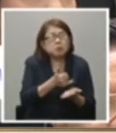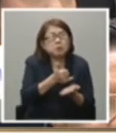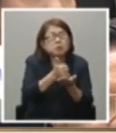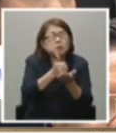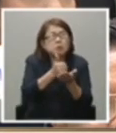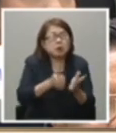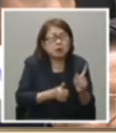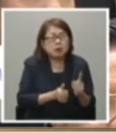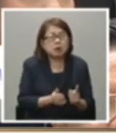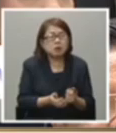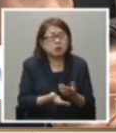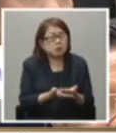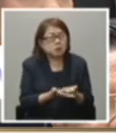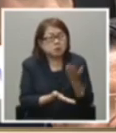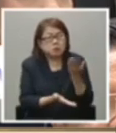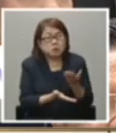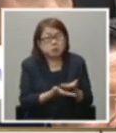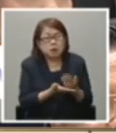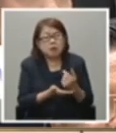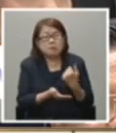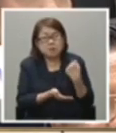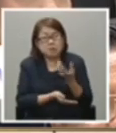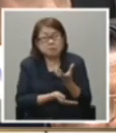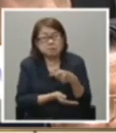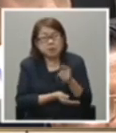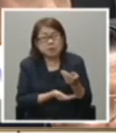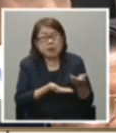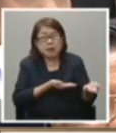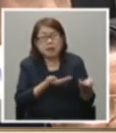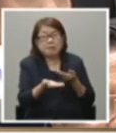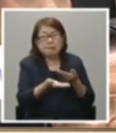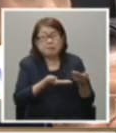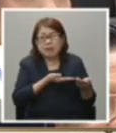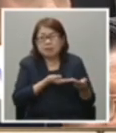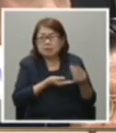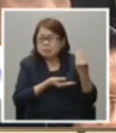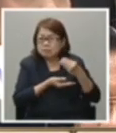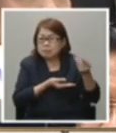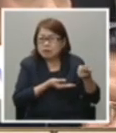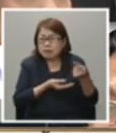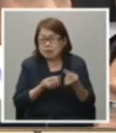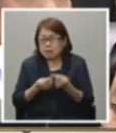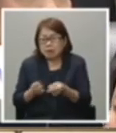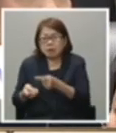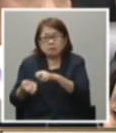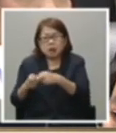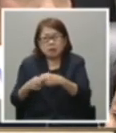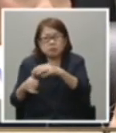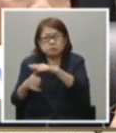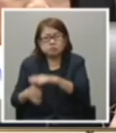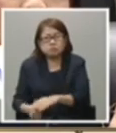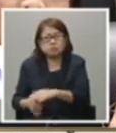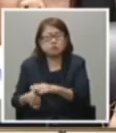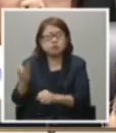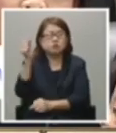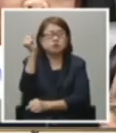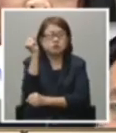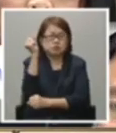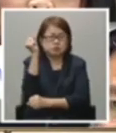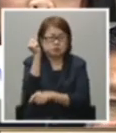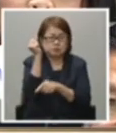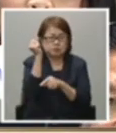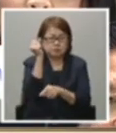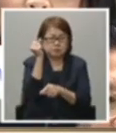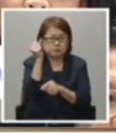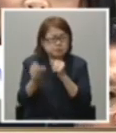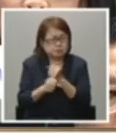าแต่คนที่โดนเหยียบย่ำอยู่ตลอดเนี่ยคือคนรากฐานค่ะคนทำมาหากินหาเช้ากินค่